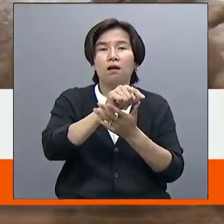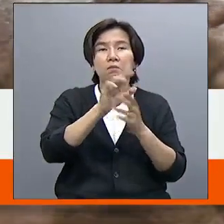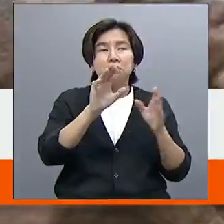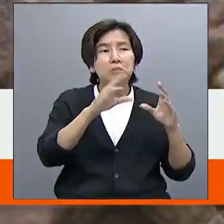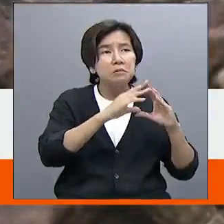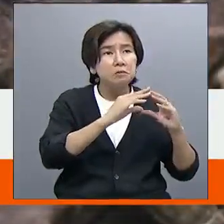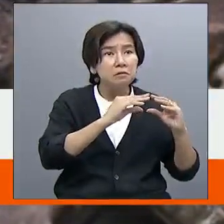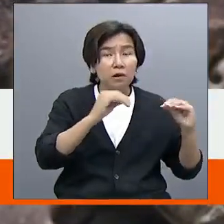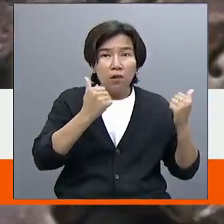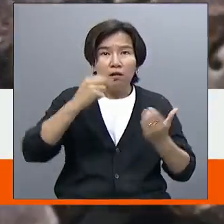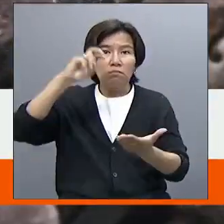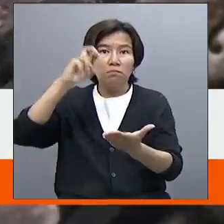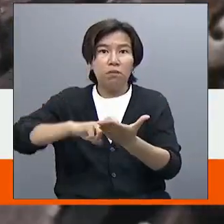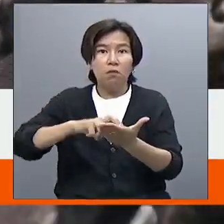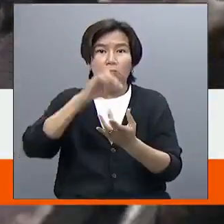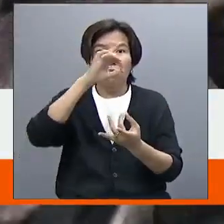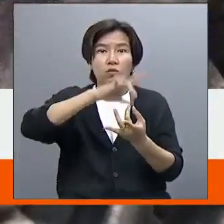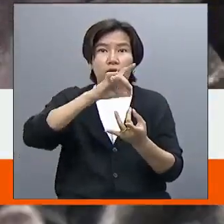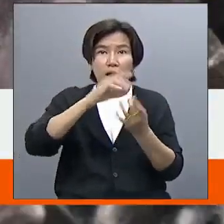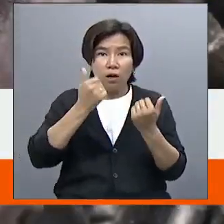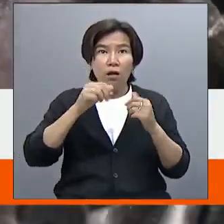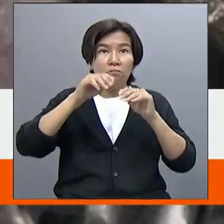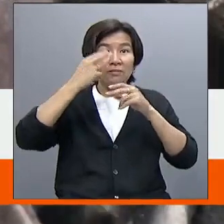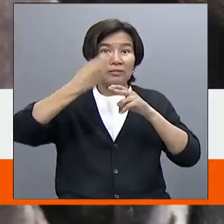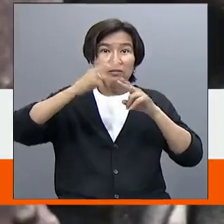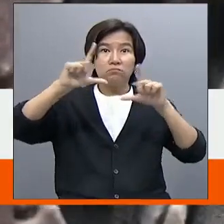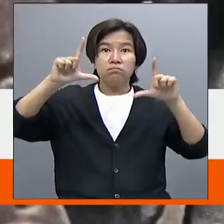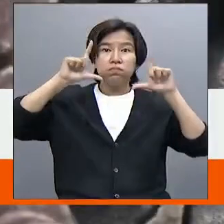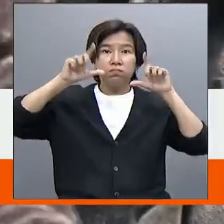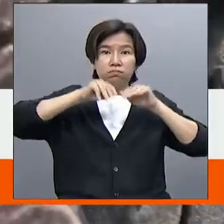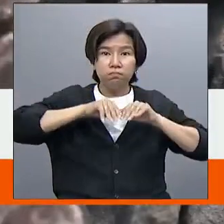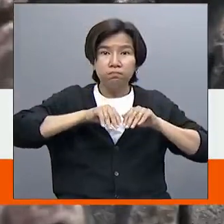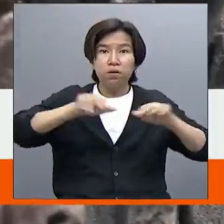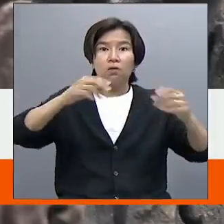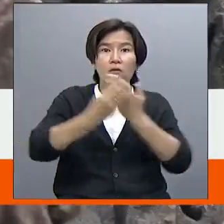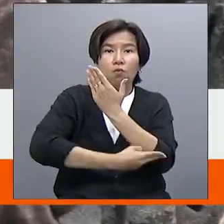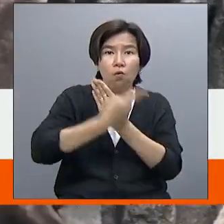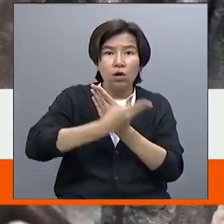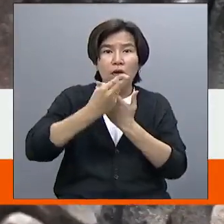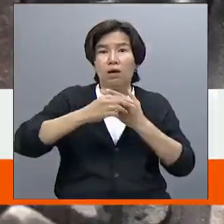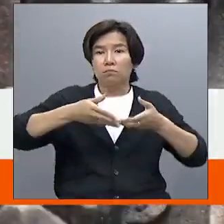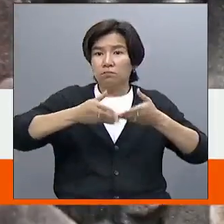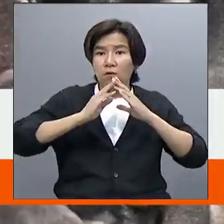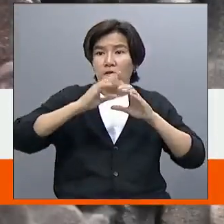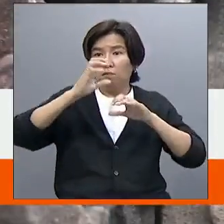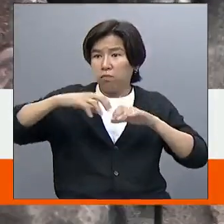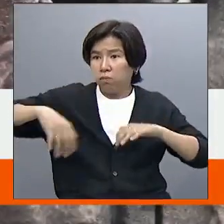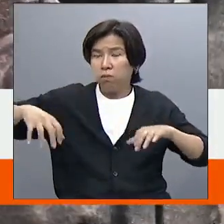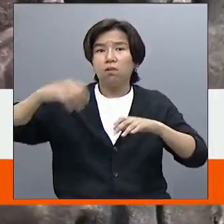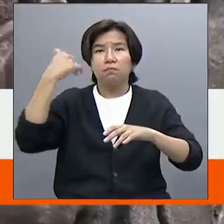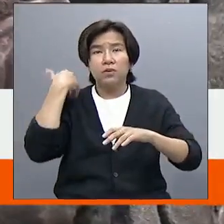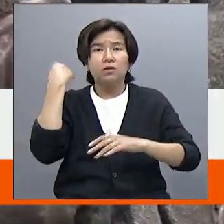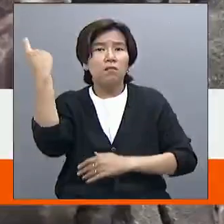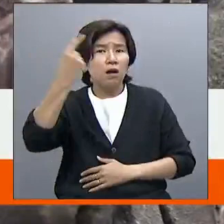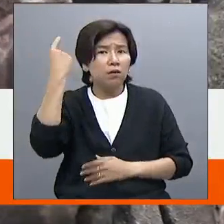สุโขทัยได้รับการประกาศแล้วอย่างนี้จังหวัดสุโขทัยเป็นจังหวัดที่มีโรงแรมและเนี่ยมากที่สุดรวมทั้งมี